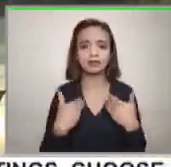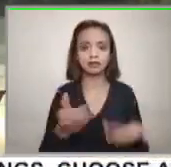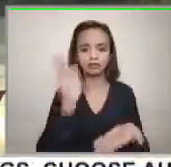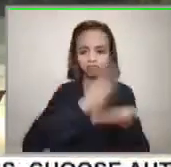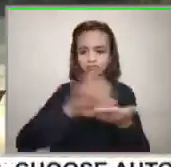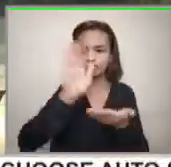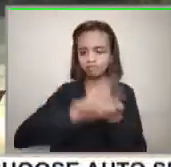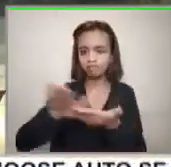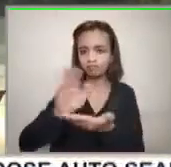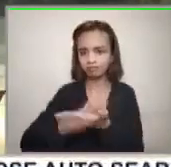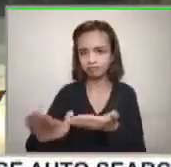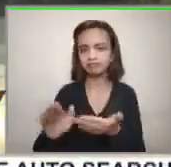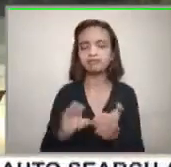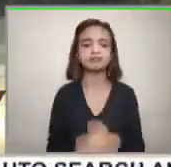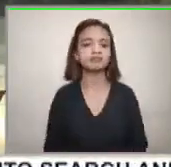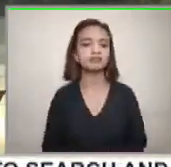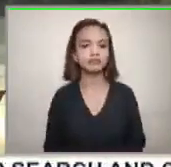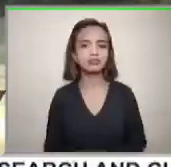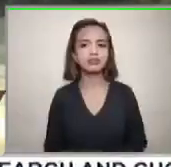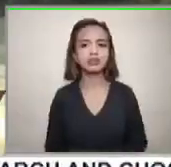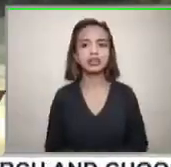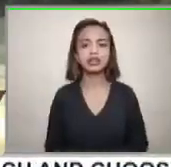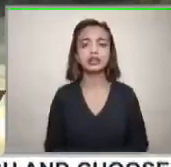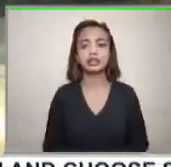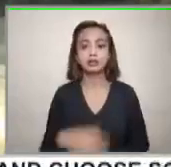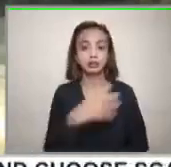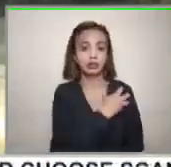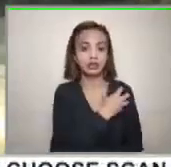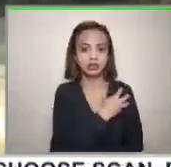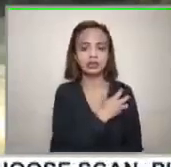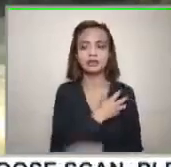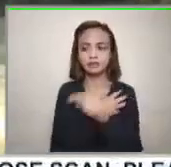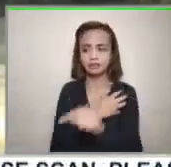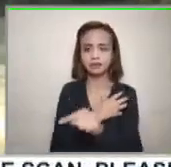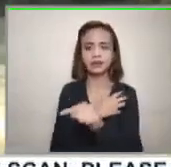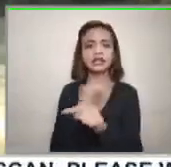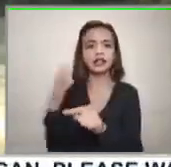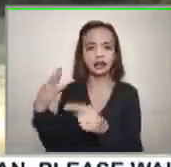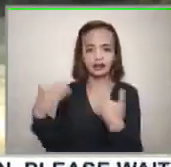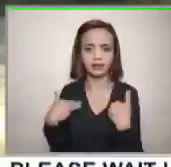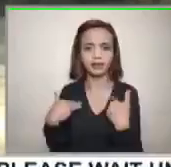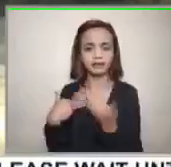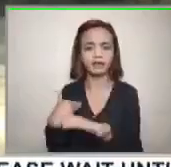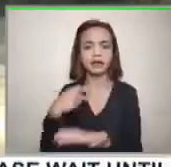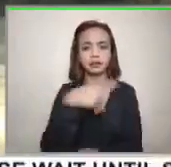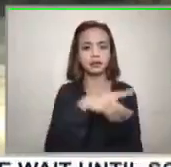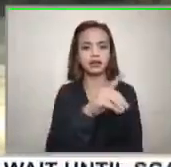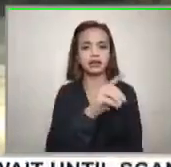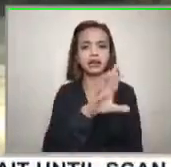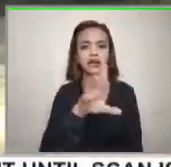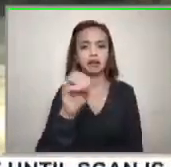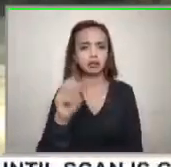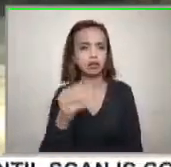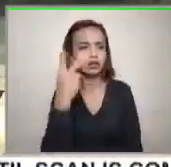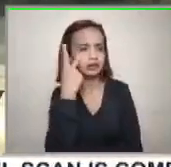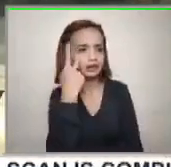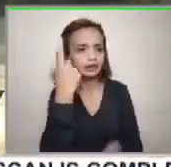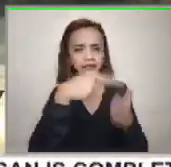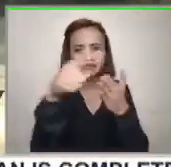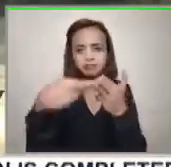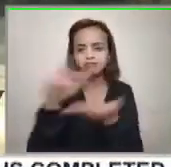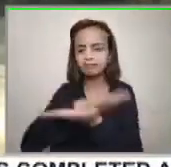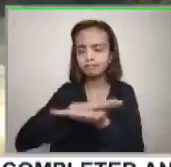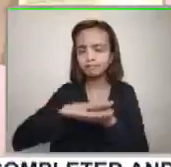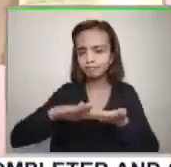mga pumanaw sa buhay. Nakaantabay naman dito ang mga pulis at Manila PDRRMO para tiyakin ang kaayusan ng lugar. At yan na muna ang latest.